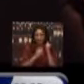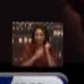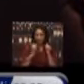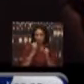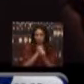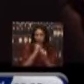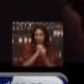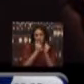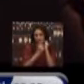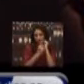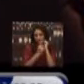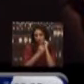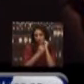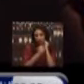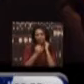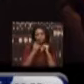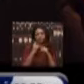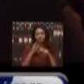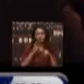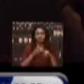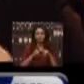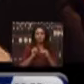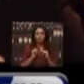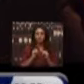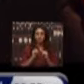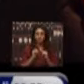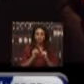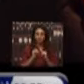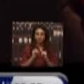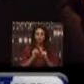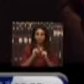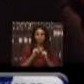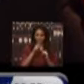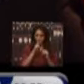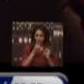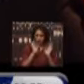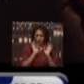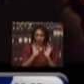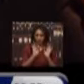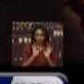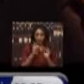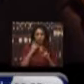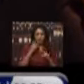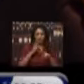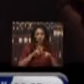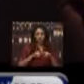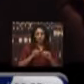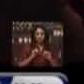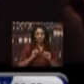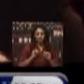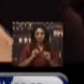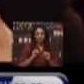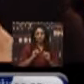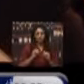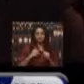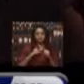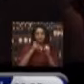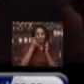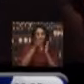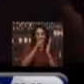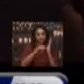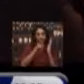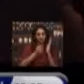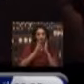لكن يعني يمكن أعز حاجة لقلبي هو ركن الطفل. بكتب مقالة